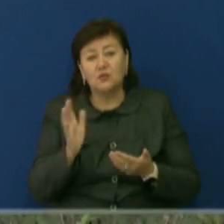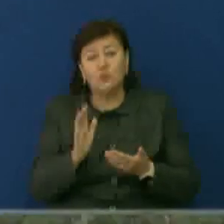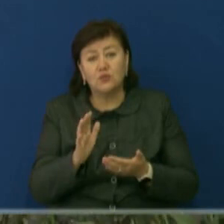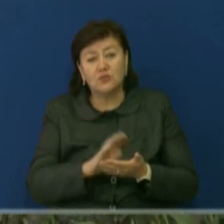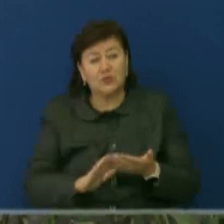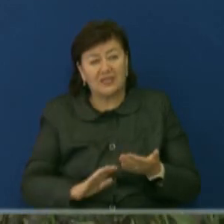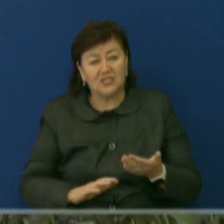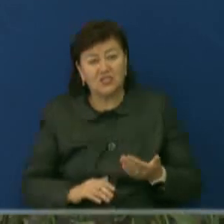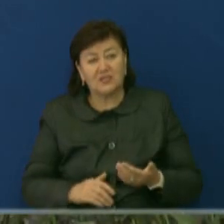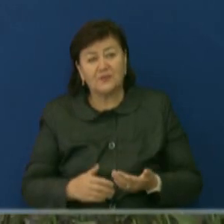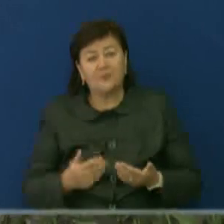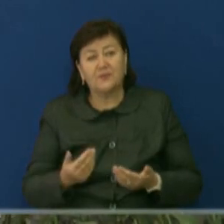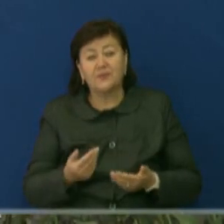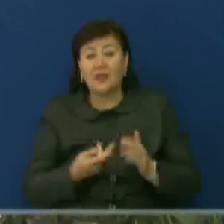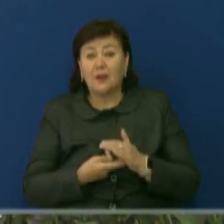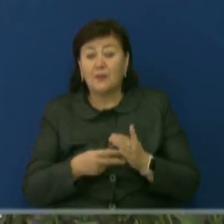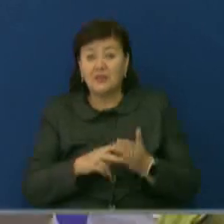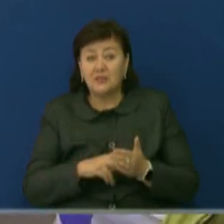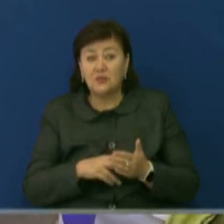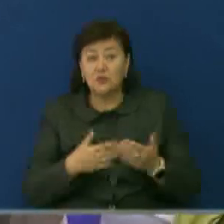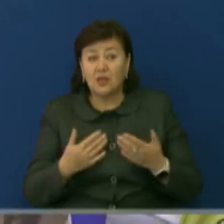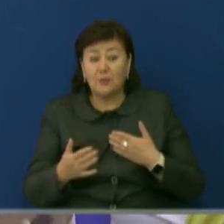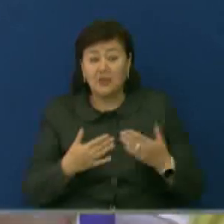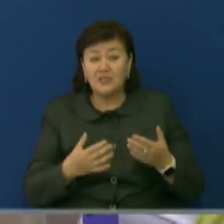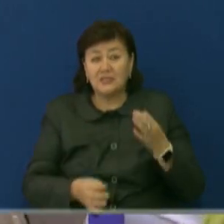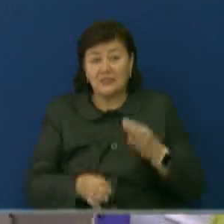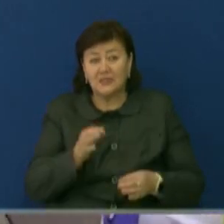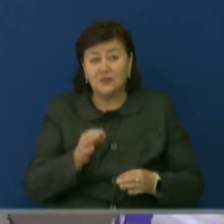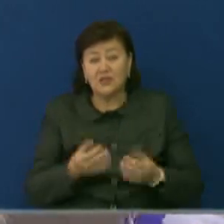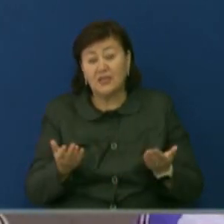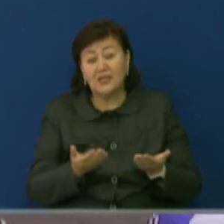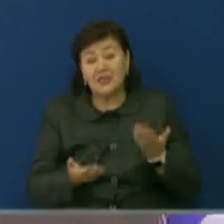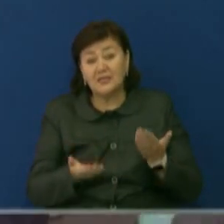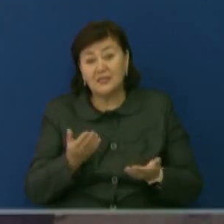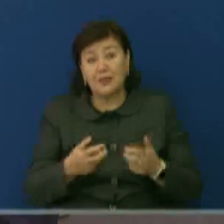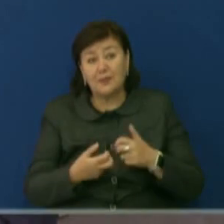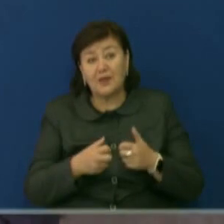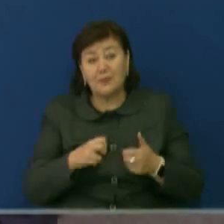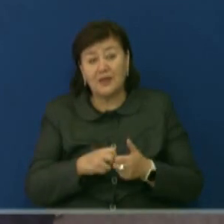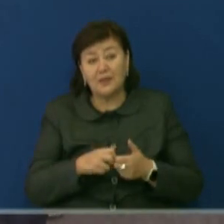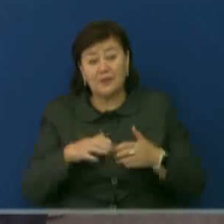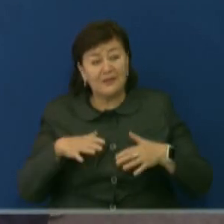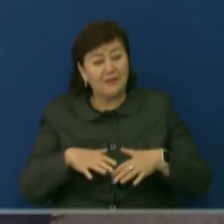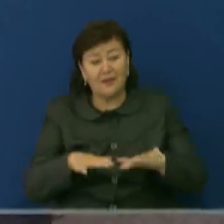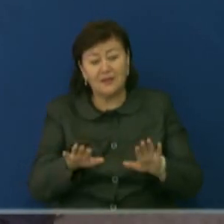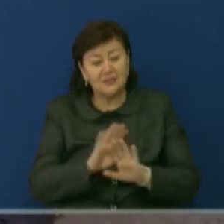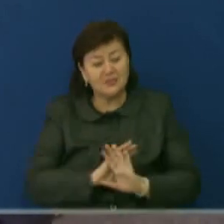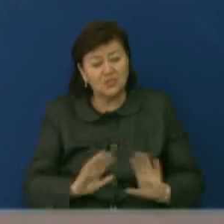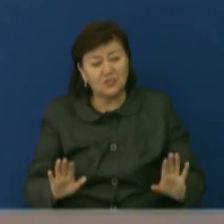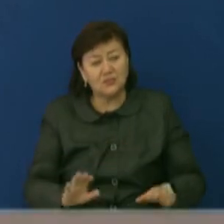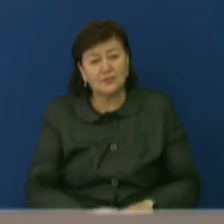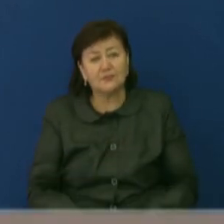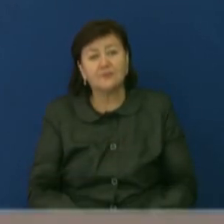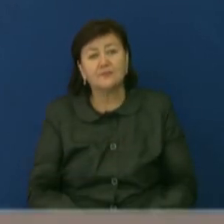также отметили, что планируют обратиться в суд, если проблема с домом не будет решена. Самат Секенов, Арайлым Нигметулла